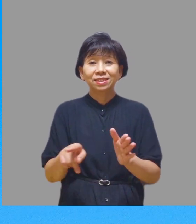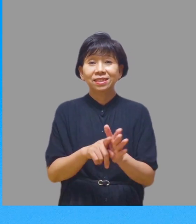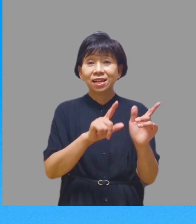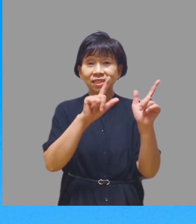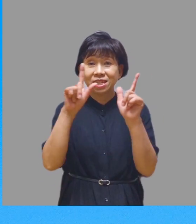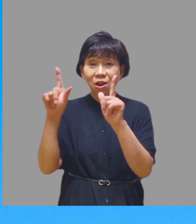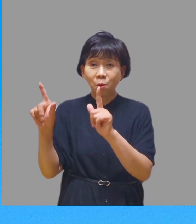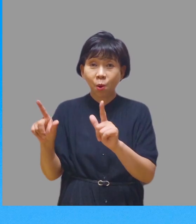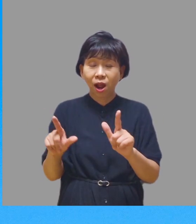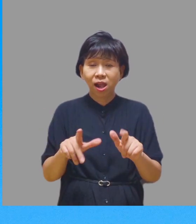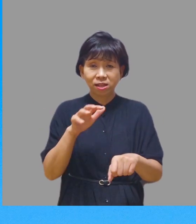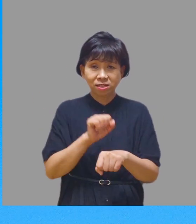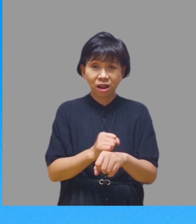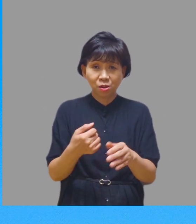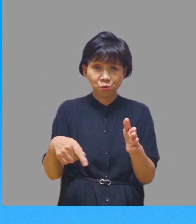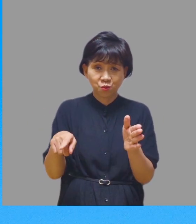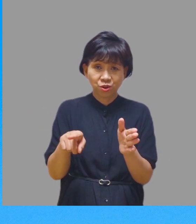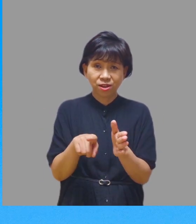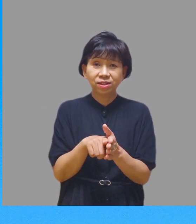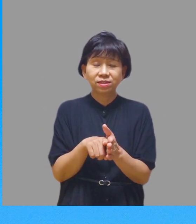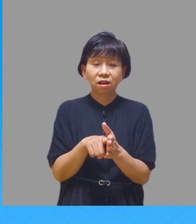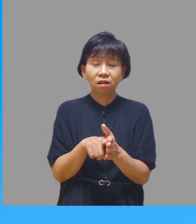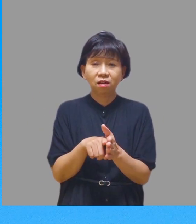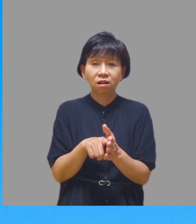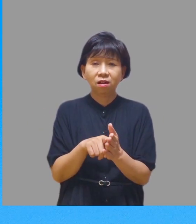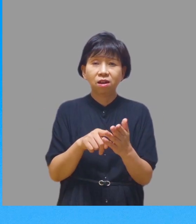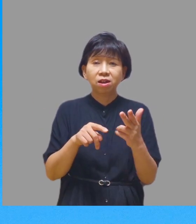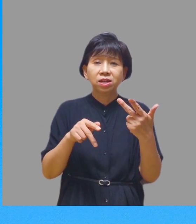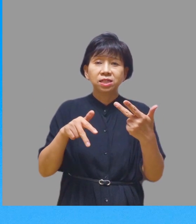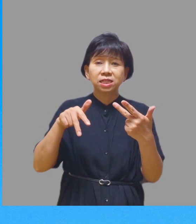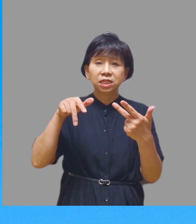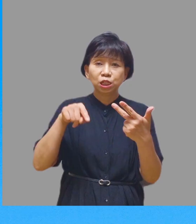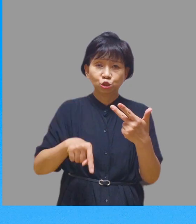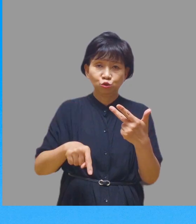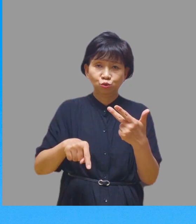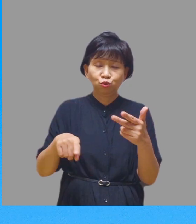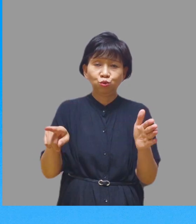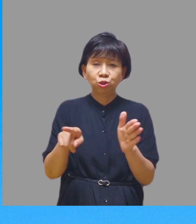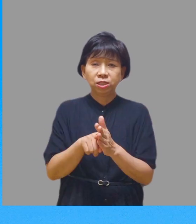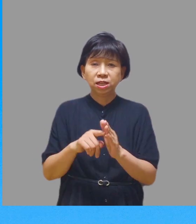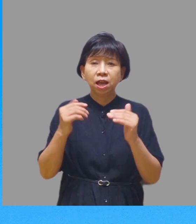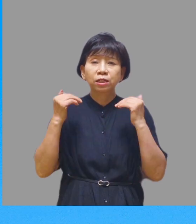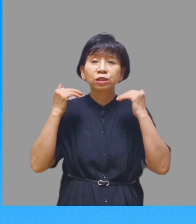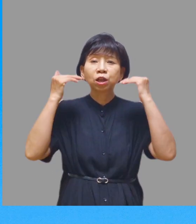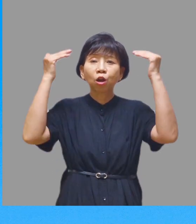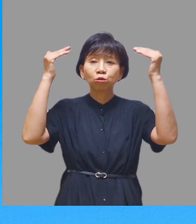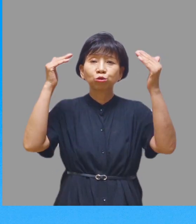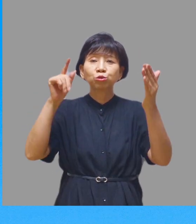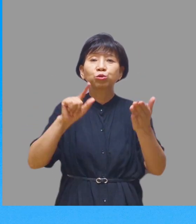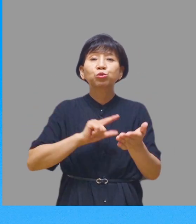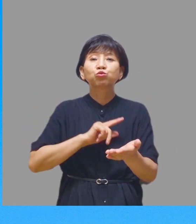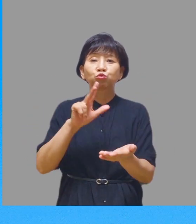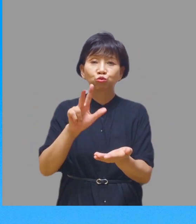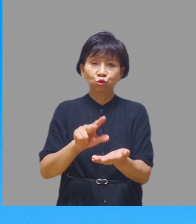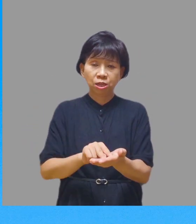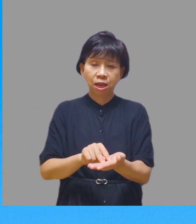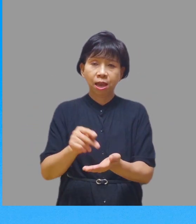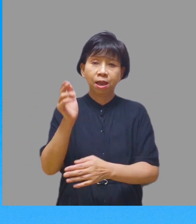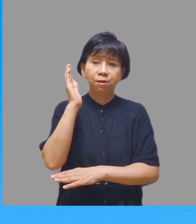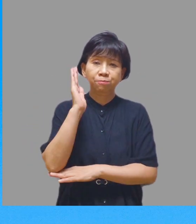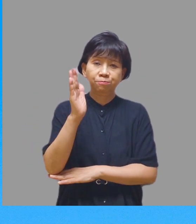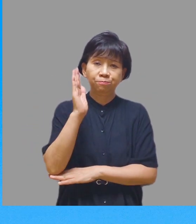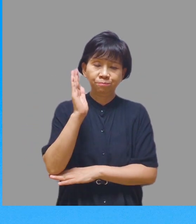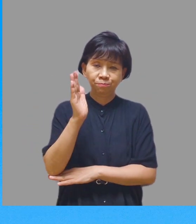신앙생활을 더 잘하기 위해서 7주 동안 신앙 성숙이라는 주제를 가지고 또 말씀을 나누고 있습니다.